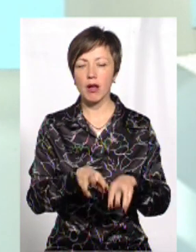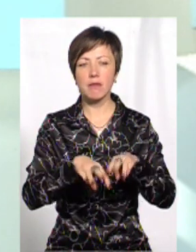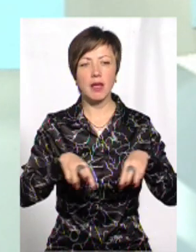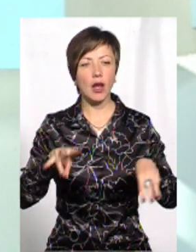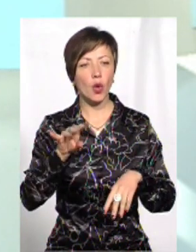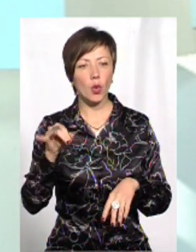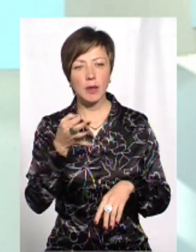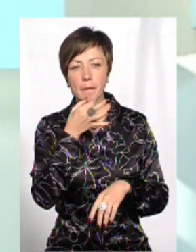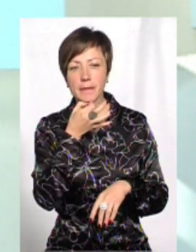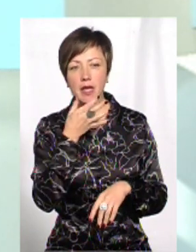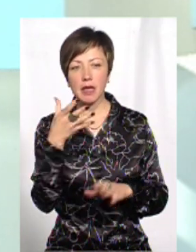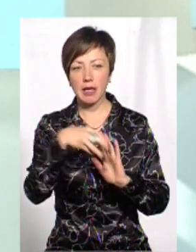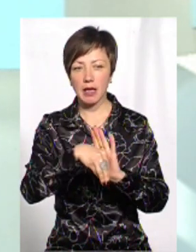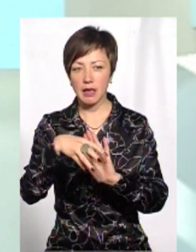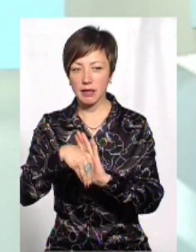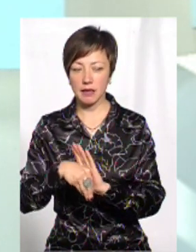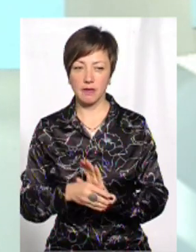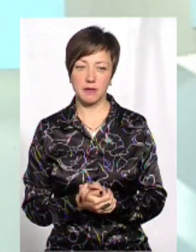мільйони прихильників. І